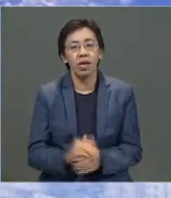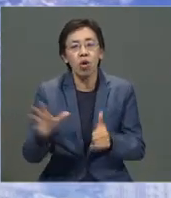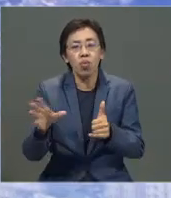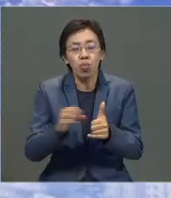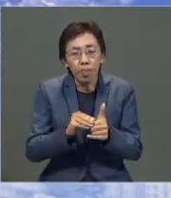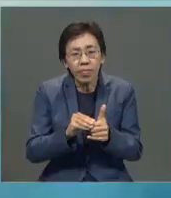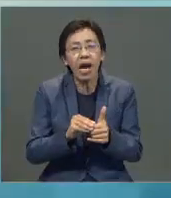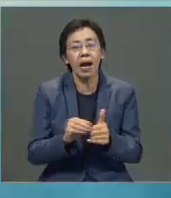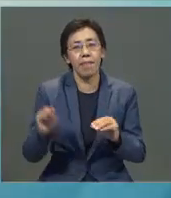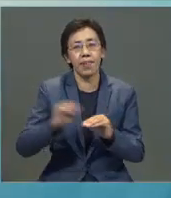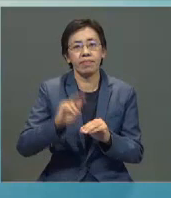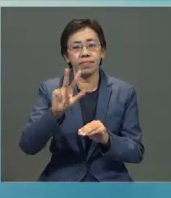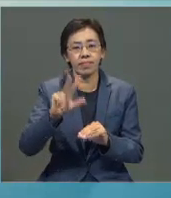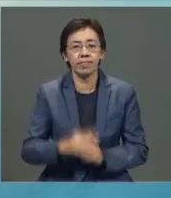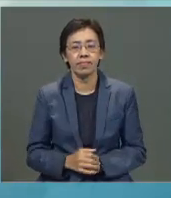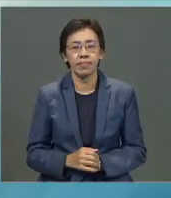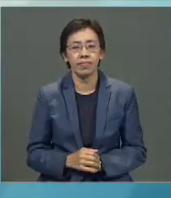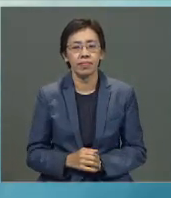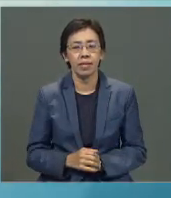เรามาดูสถานการณ์นะครับในเรื่องของการติดเชื้อที่รายงานนะวันนี้นะครับมีทั้งสิ้นวันนี้รายงานเพิ่มอีก3